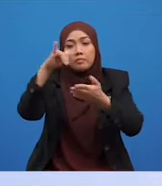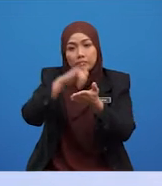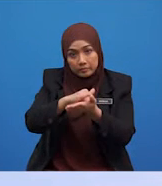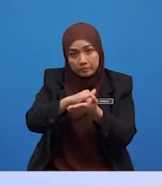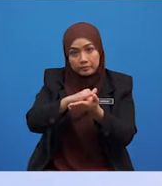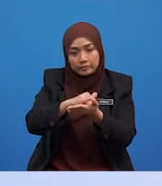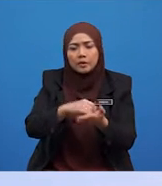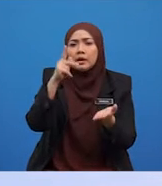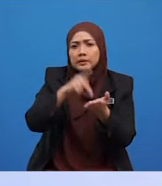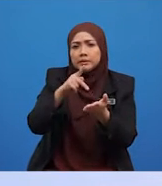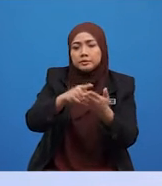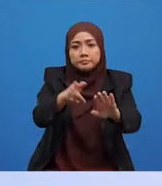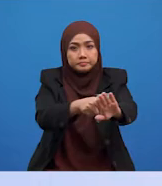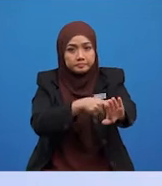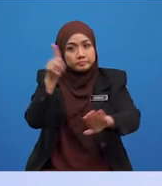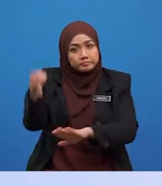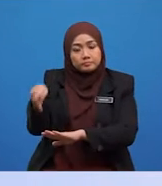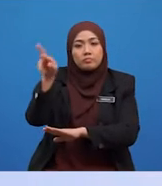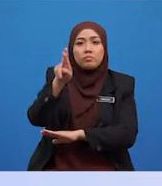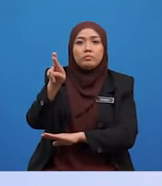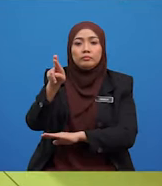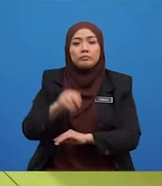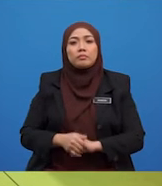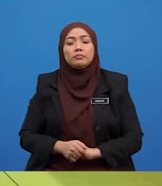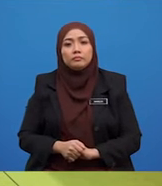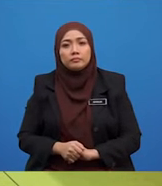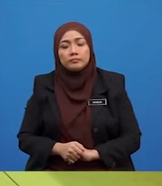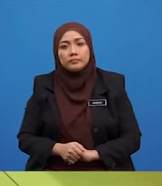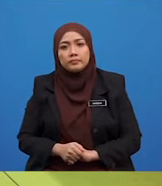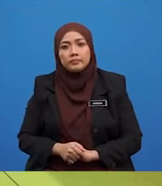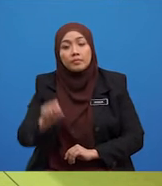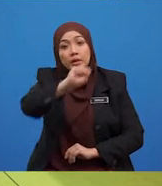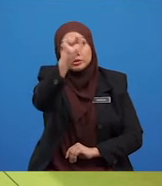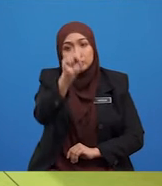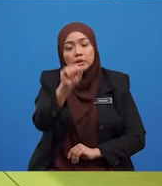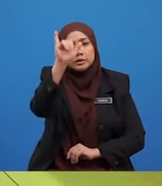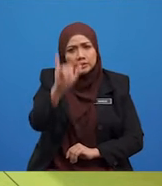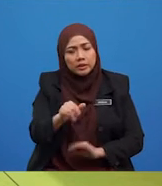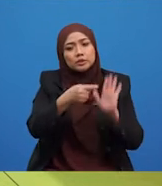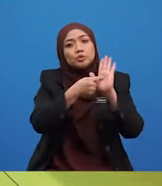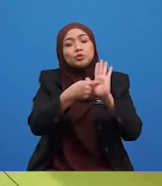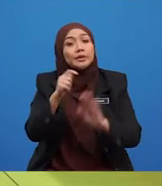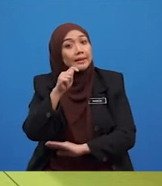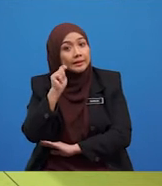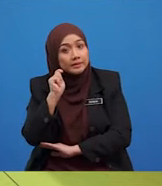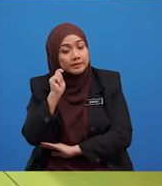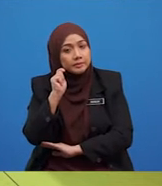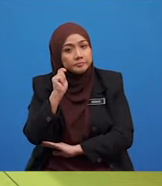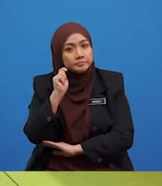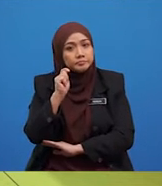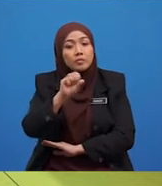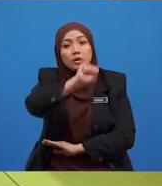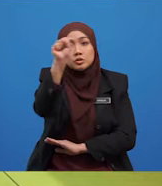tersebut. Hitung panjang PR. Murid-murid, soalan yang dipaparkan